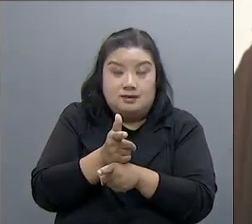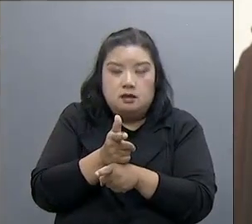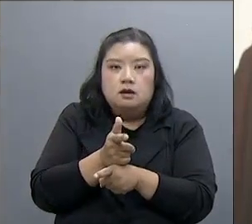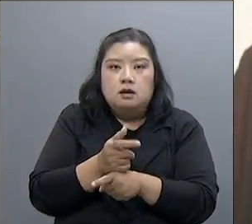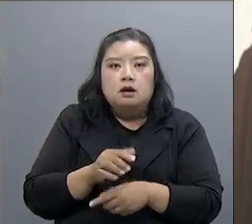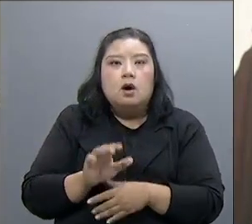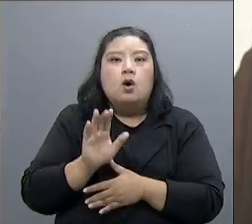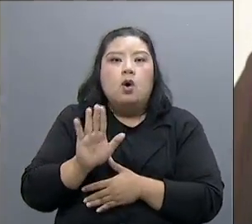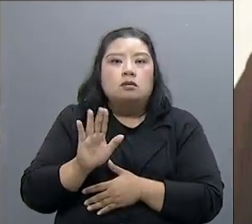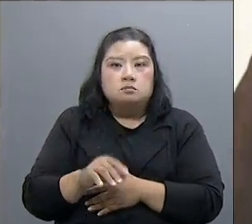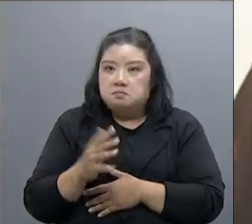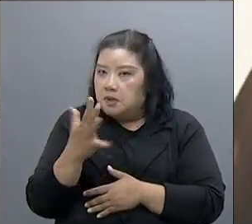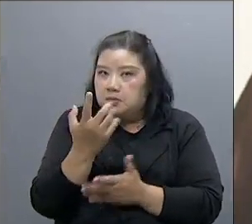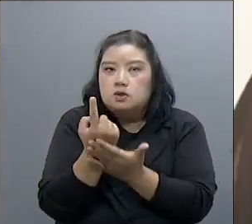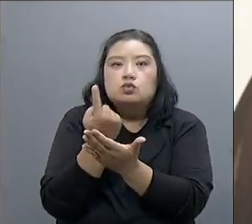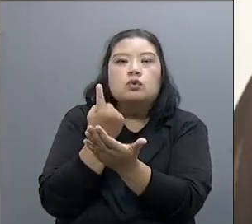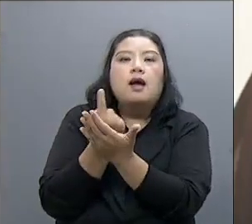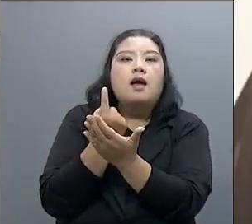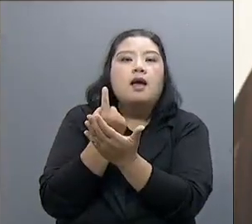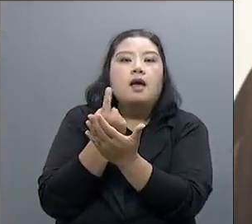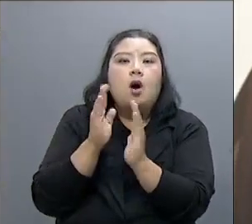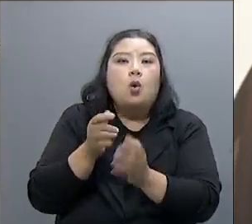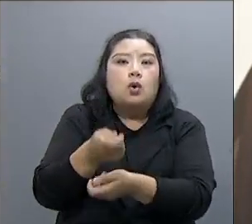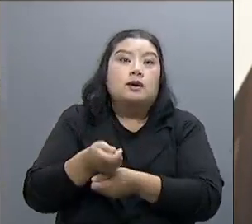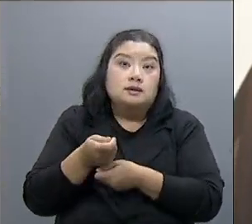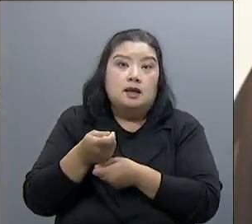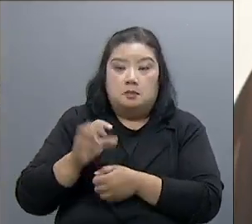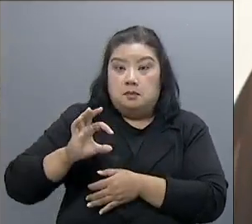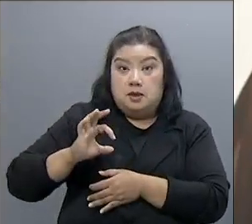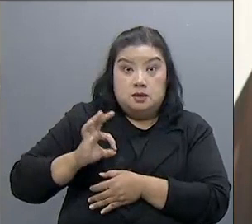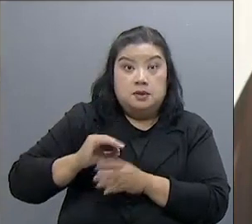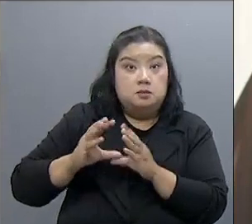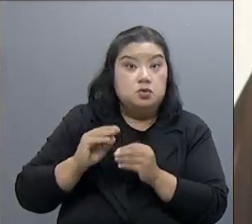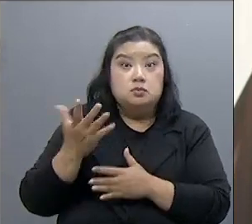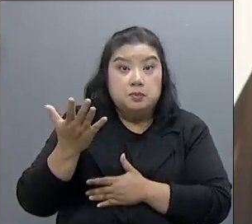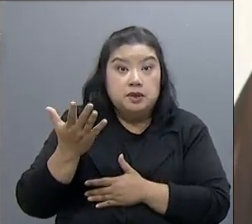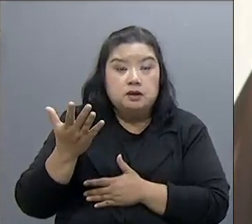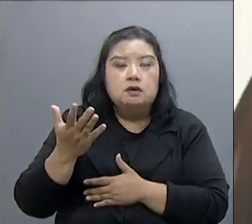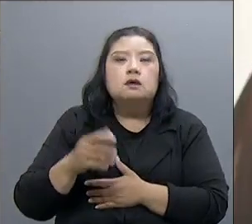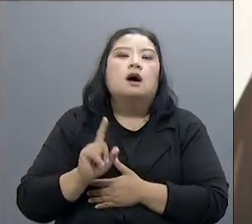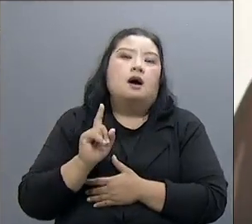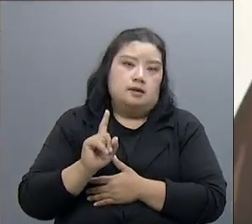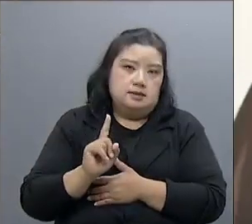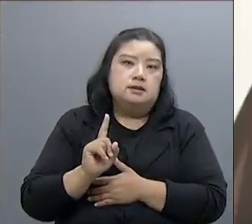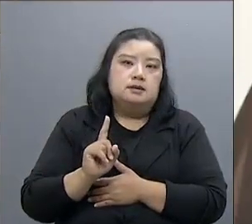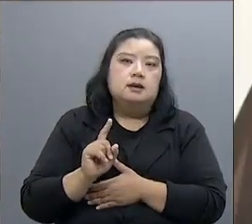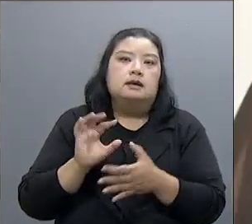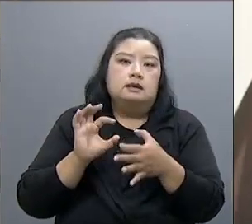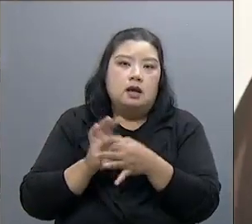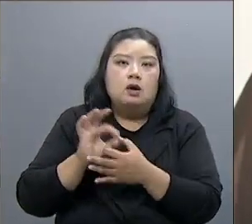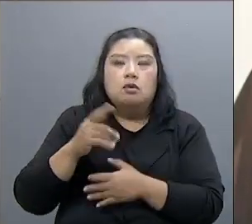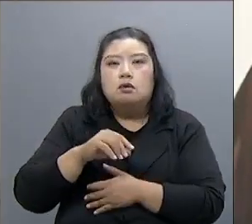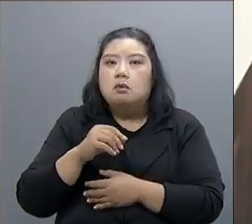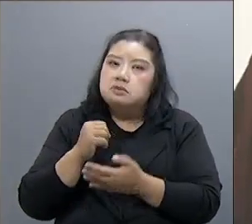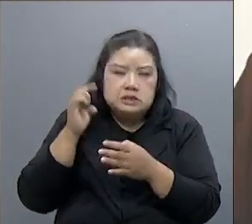ไม่มีผู้แทนจากพี่น้องเกษตรกรรายย่อยเลยอันนี้ก็เป็นเรื่องที่สะท้อนให้เห็นว่าเราไม่ได้ให้ความสำ